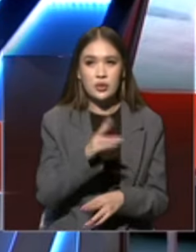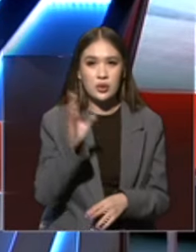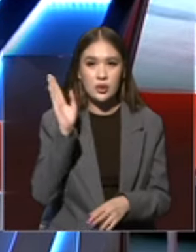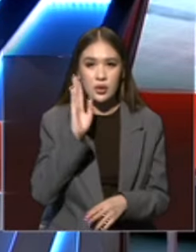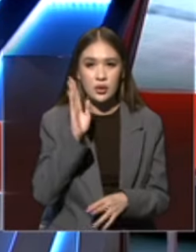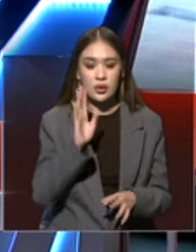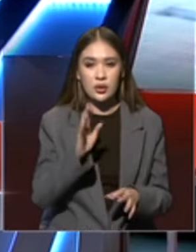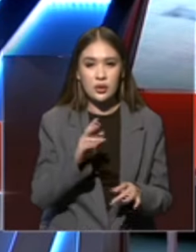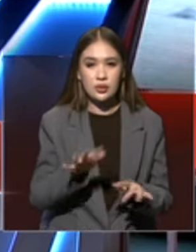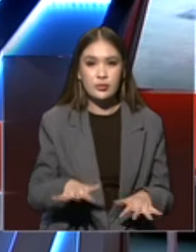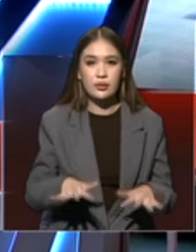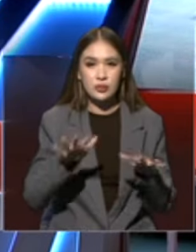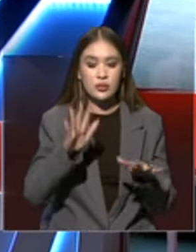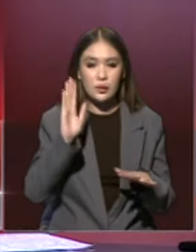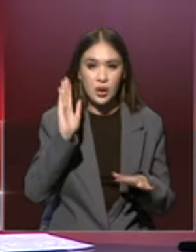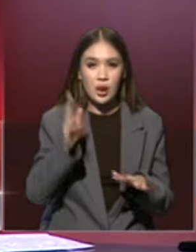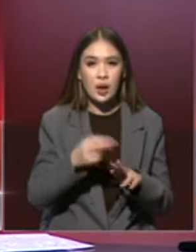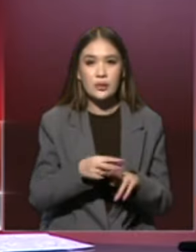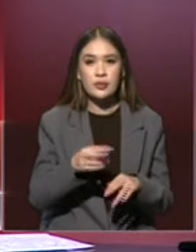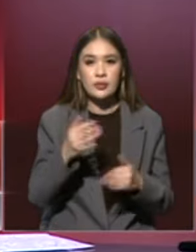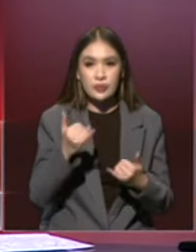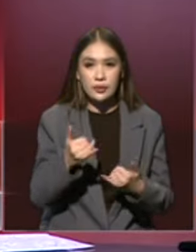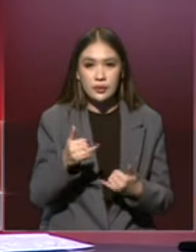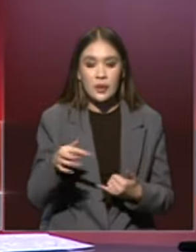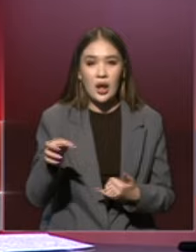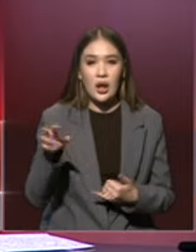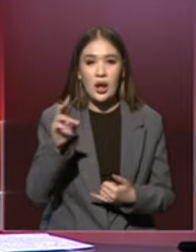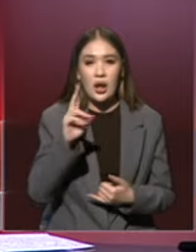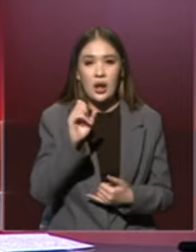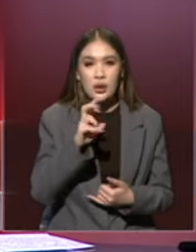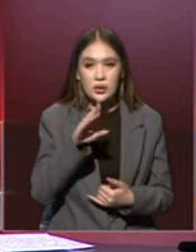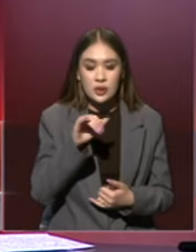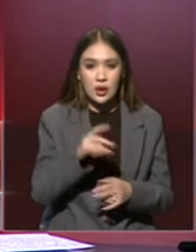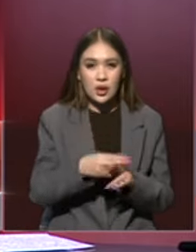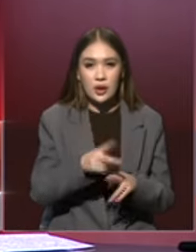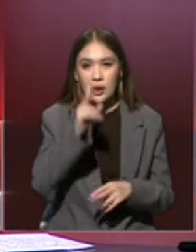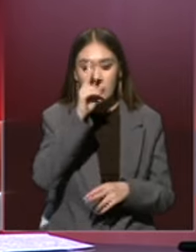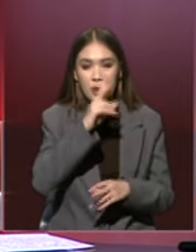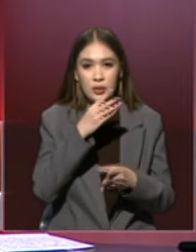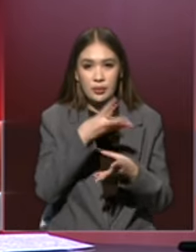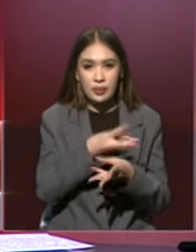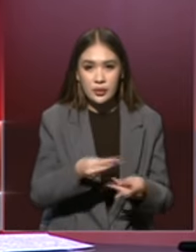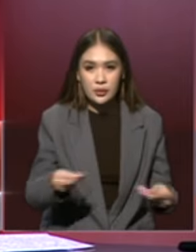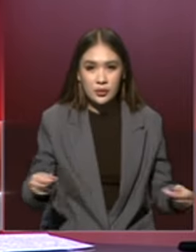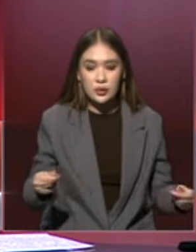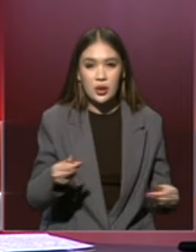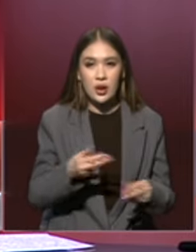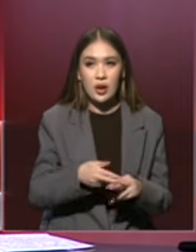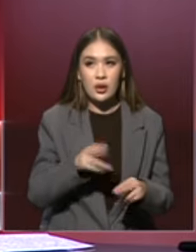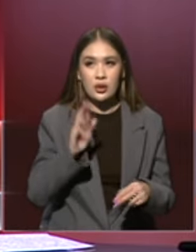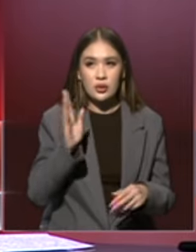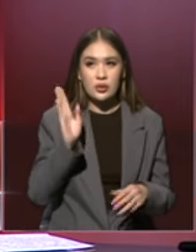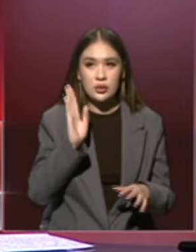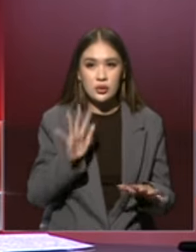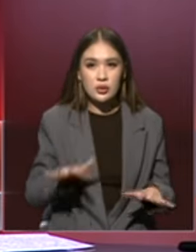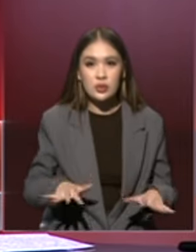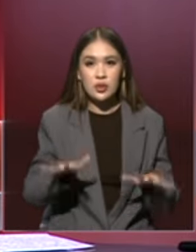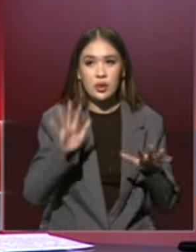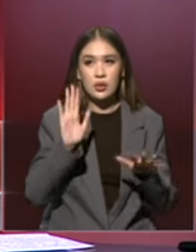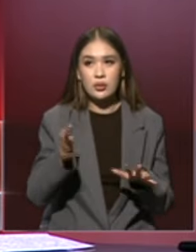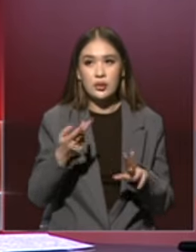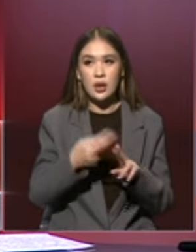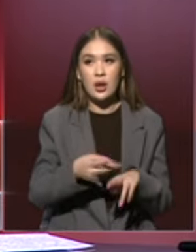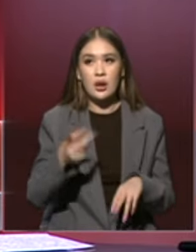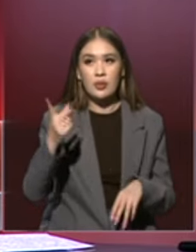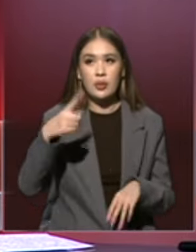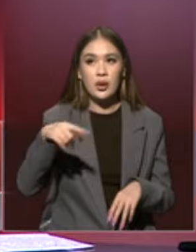ғой. Мынау қазір, мынау қаңтардың аяғы, екі айдан кейін мынаның бәрі ериді. Жердің бәрі мұз, тоң, қызыл су ағады. Мен бір аптадан